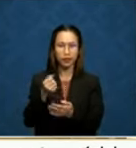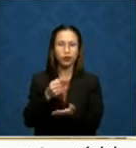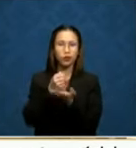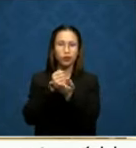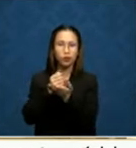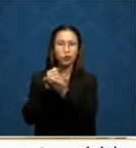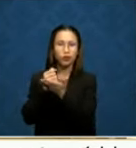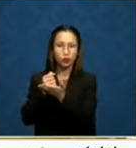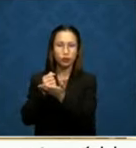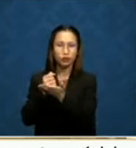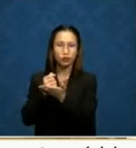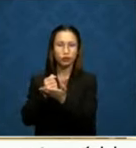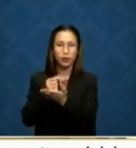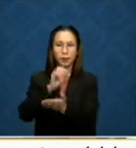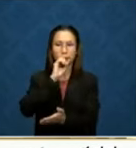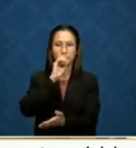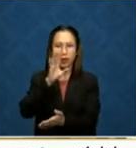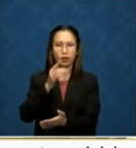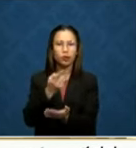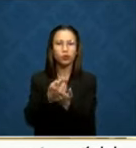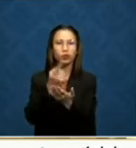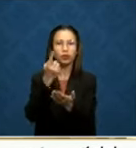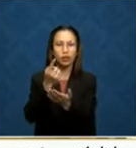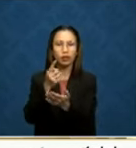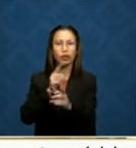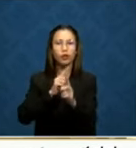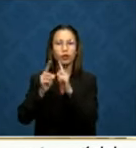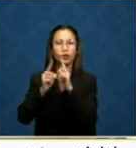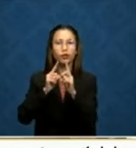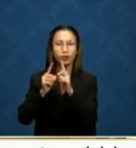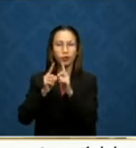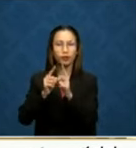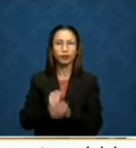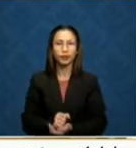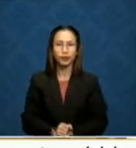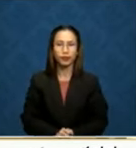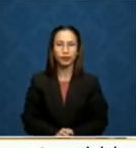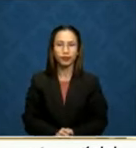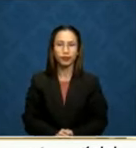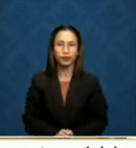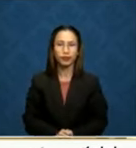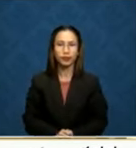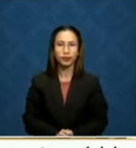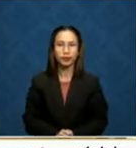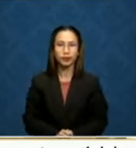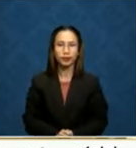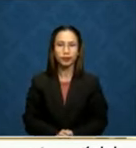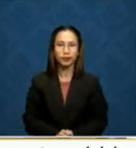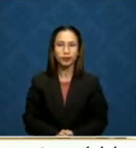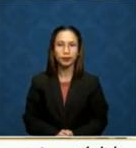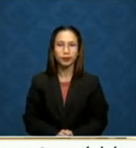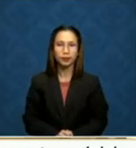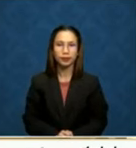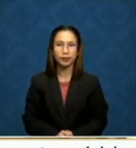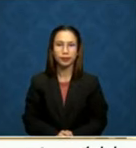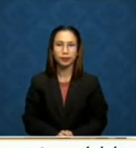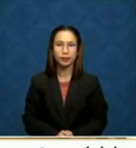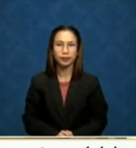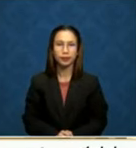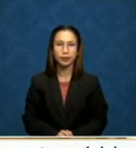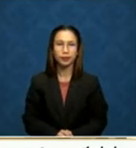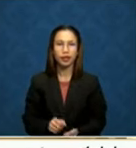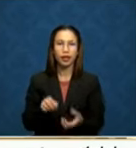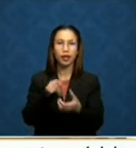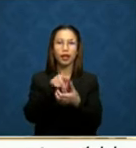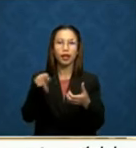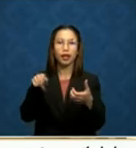ากเป็เสียงใหกผู้บริโภค ร่วมกผู้แนหนอยครับอีกเรื่องนึครับ ท่ประทานก็คือ แปก